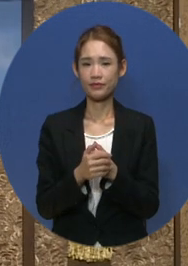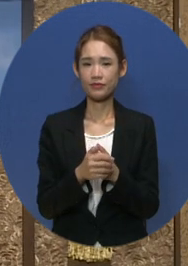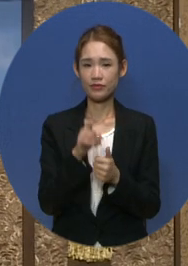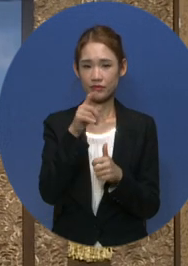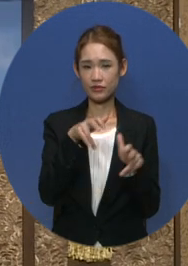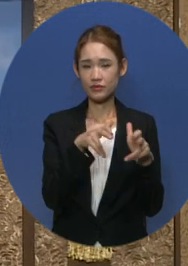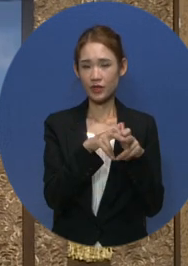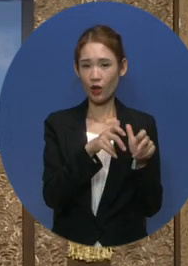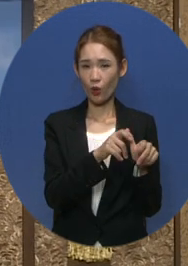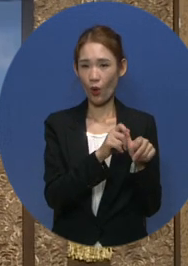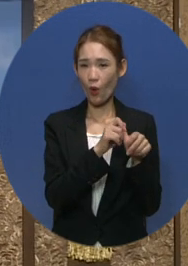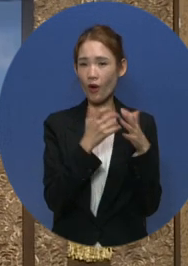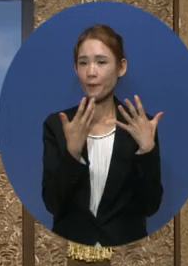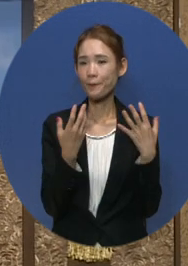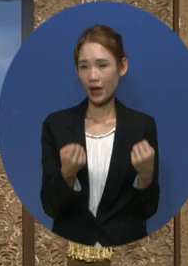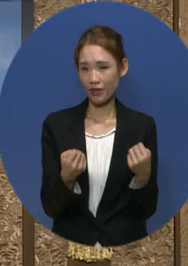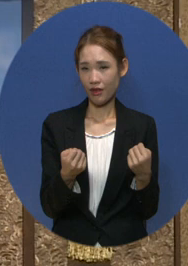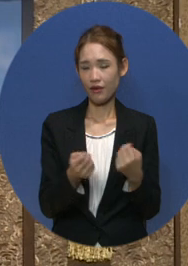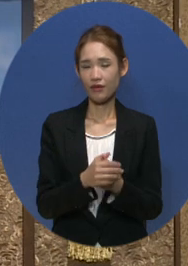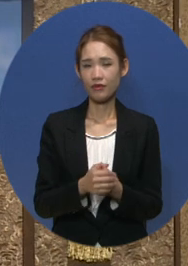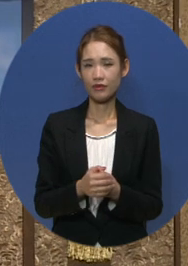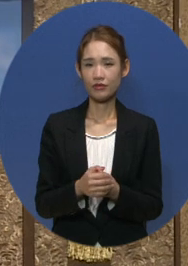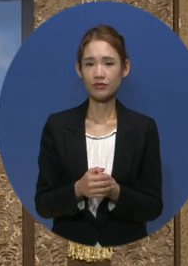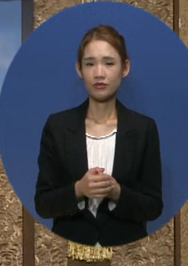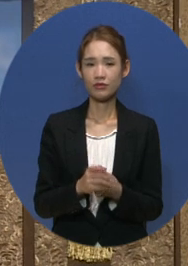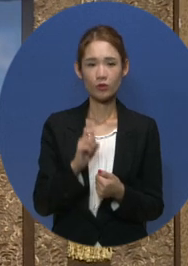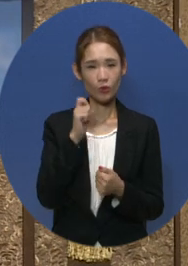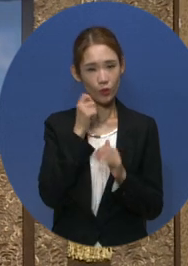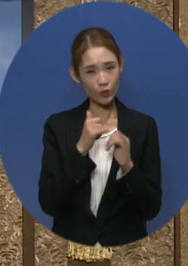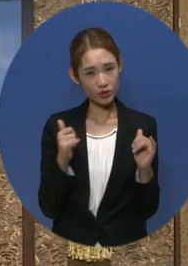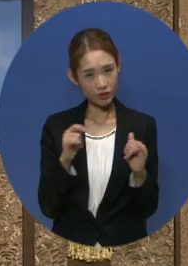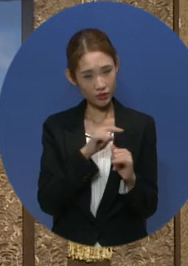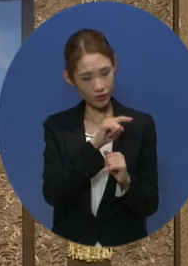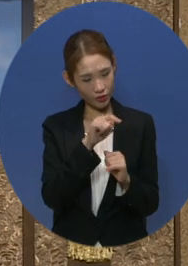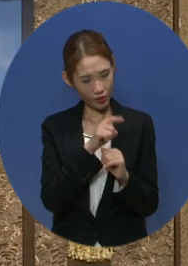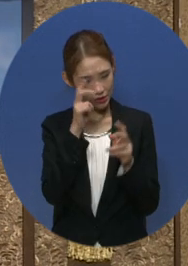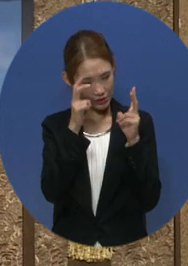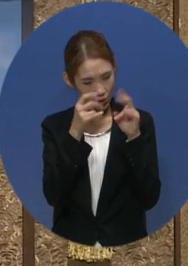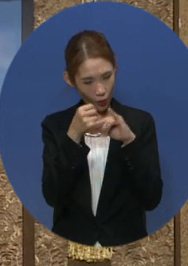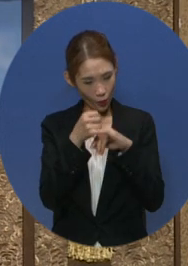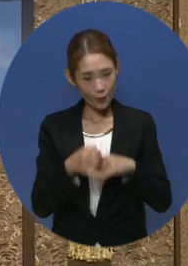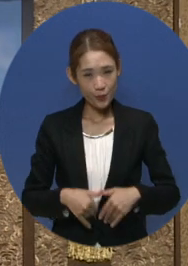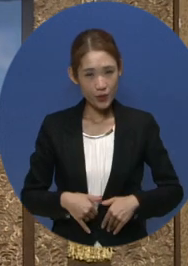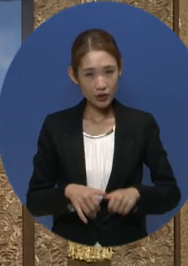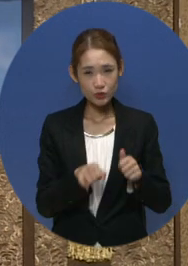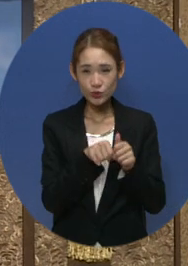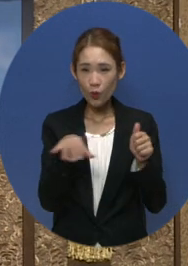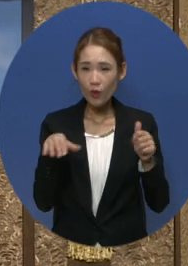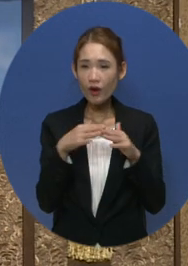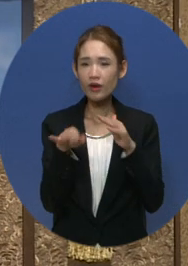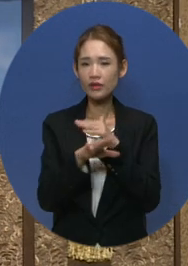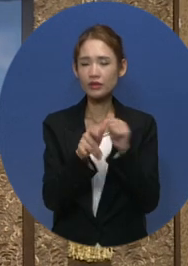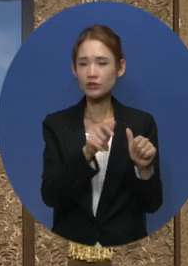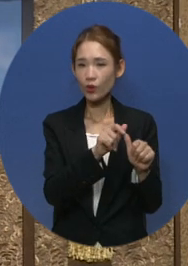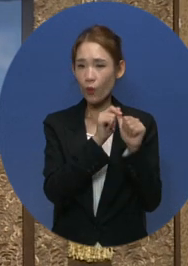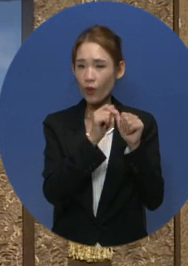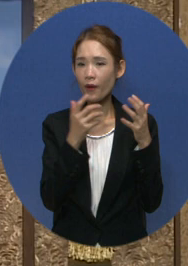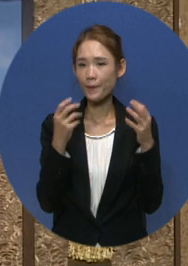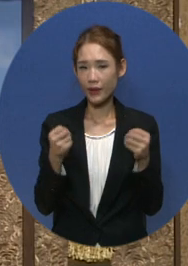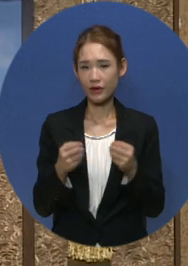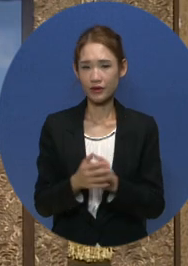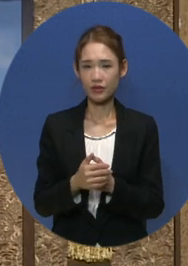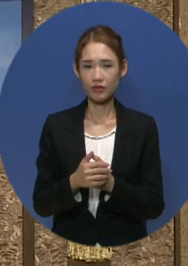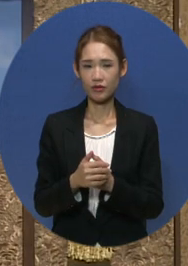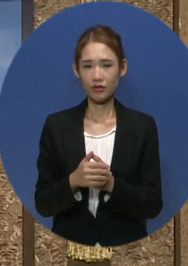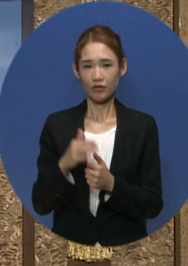여기에서 장애인 고용도 많이 하고 또 어려운 사람들, 직장 필요한 소외계층 이런 분들 고용을 많이 하고 있거든요. 네.